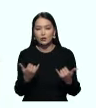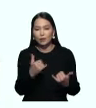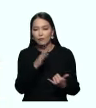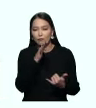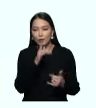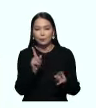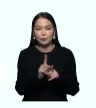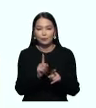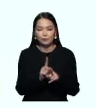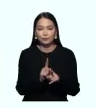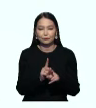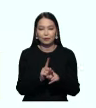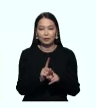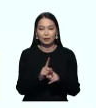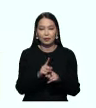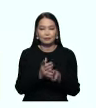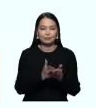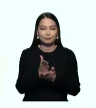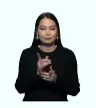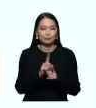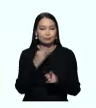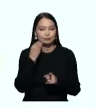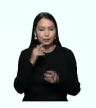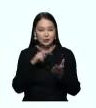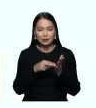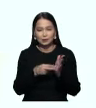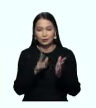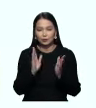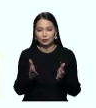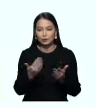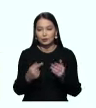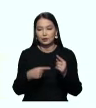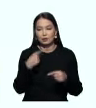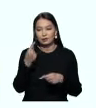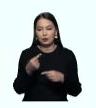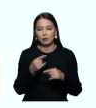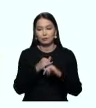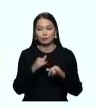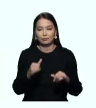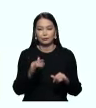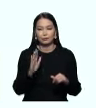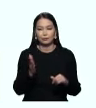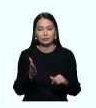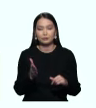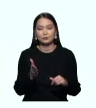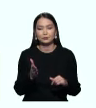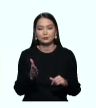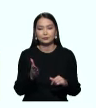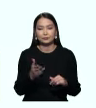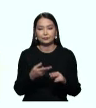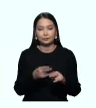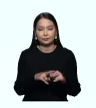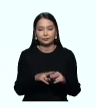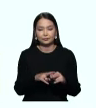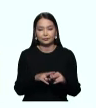активные сборные идут по стратегии, тактике и скорости. Это по стратегии у нас по Dota 2, по скорости это у нас Counter-Strike. Я думаю, дальнейшие